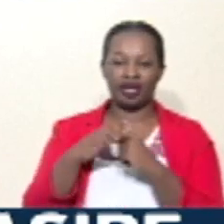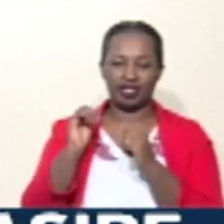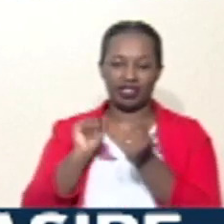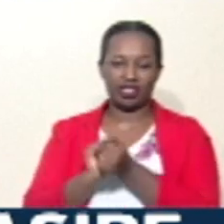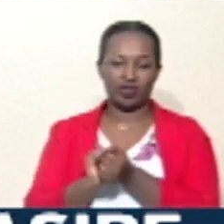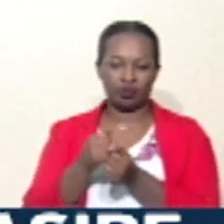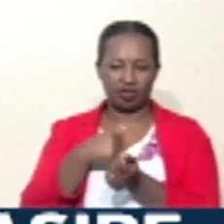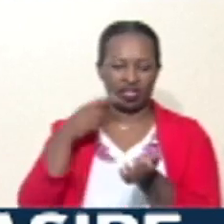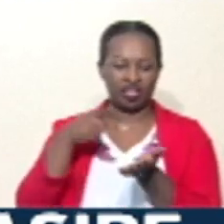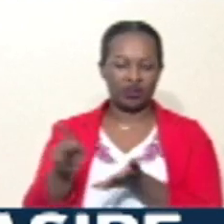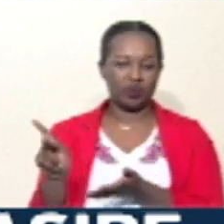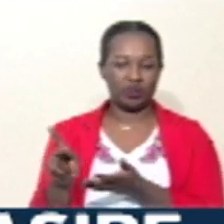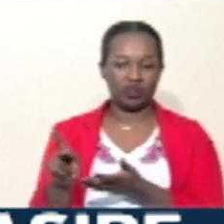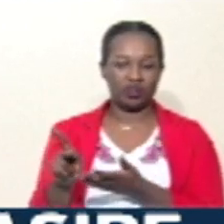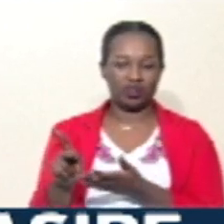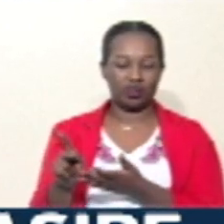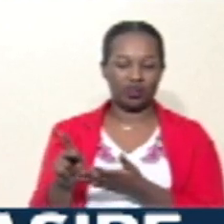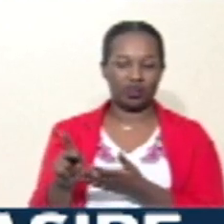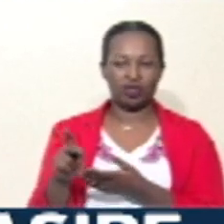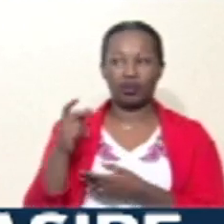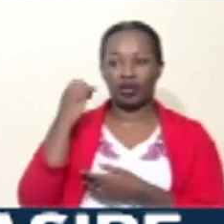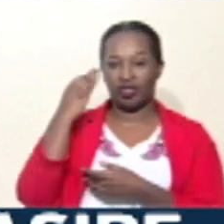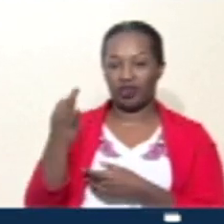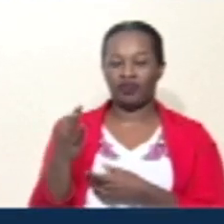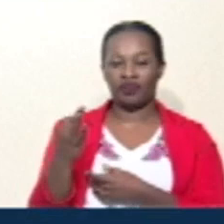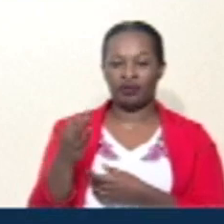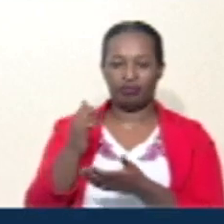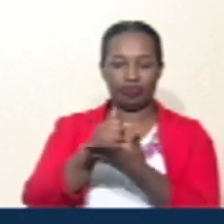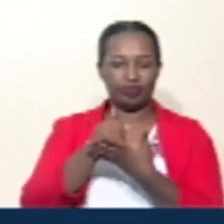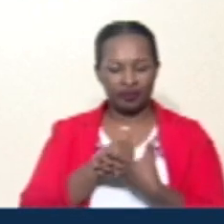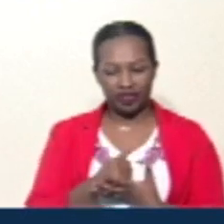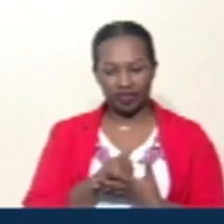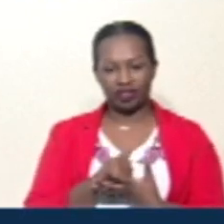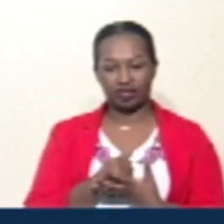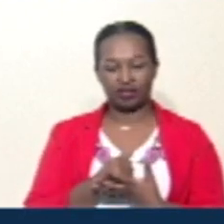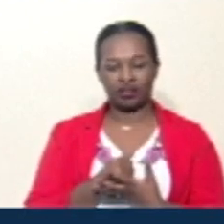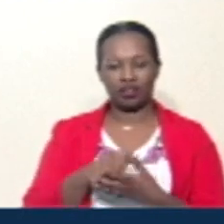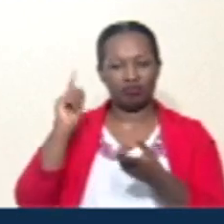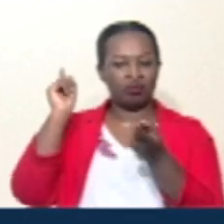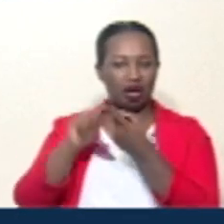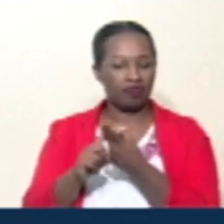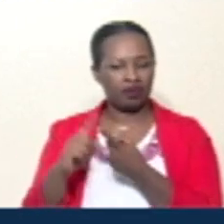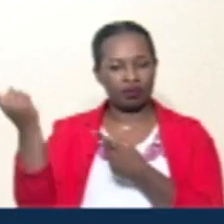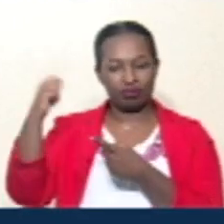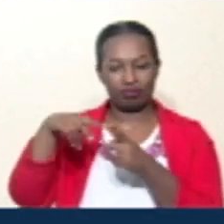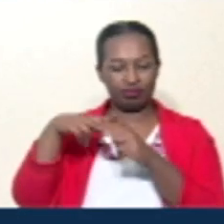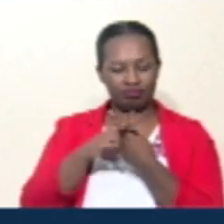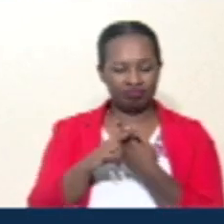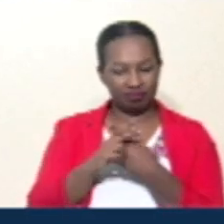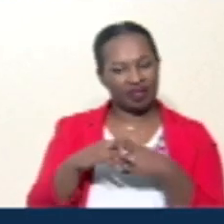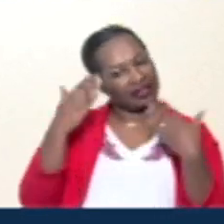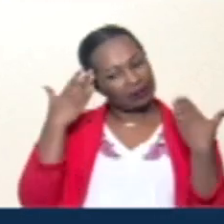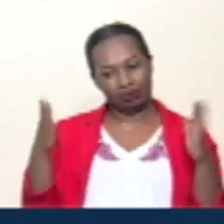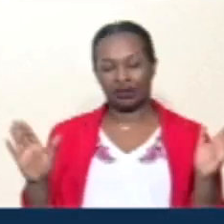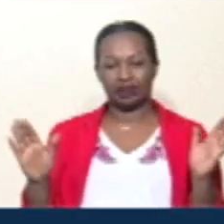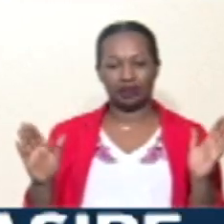ngewe nishyura. Nibyo ngewe nimba ari ibyo kuba badufasha ari byapfe bakaza kubikora ntago